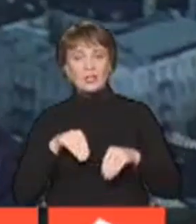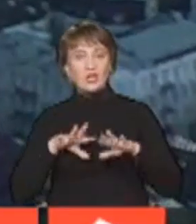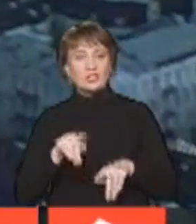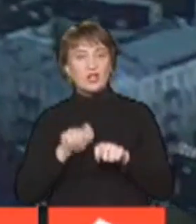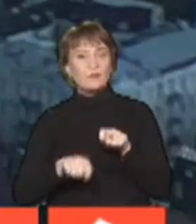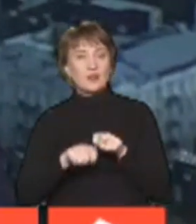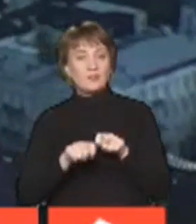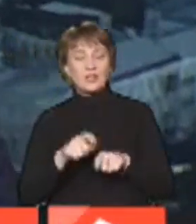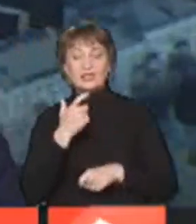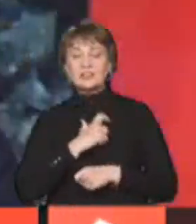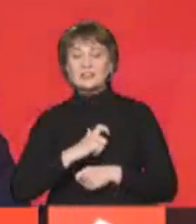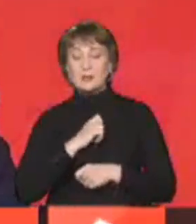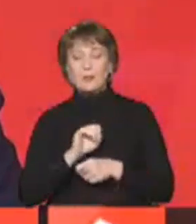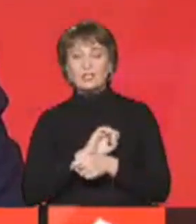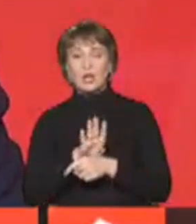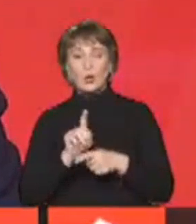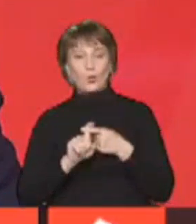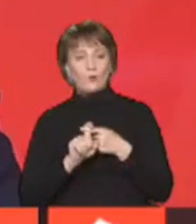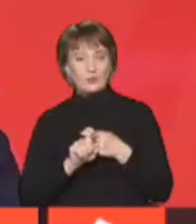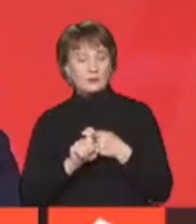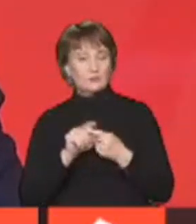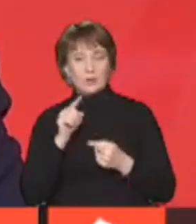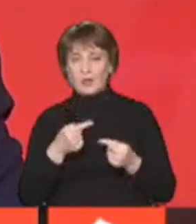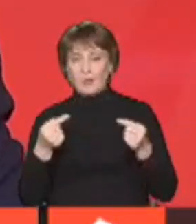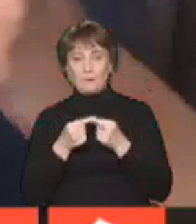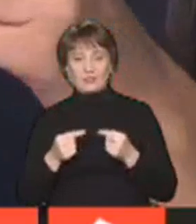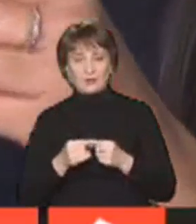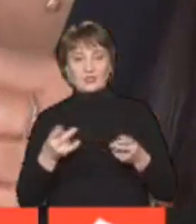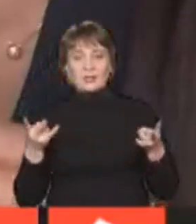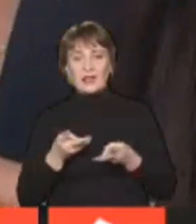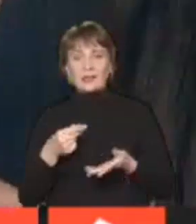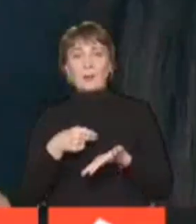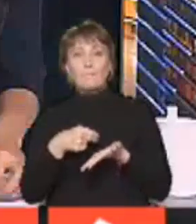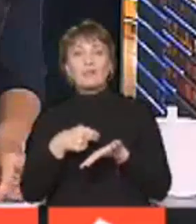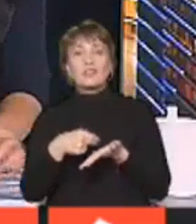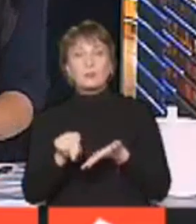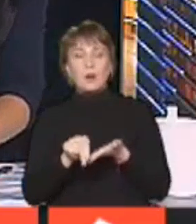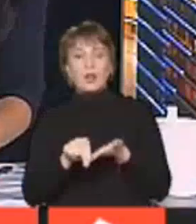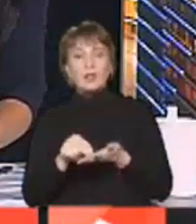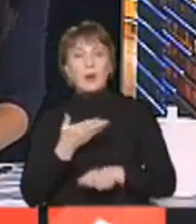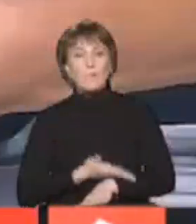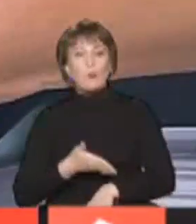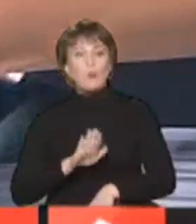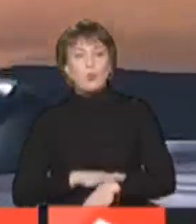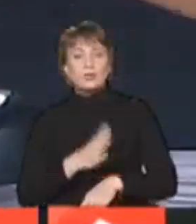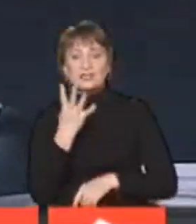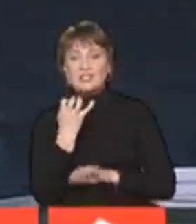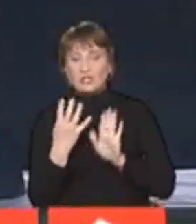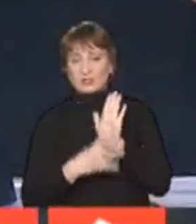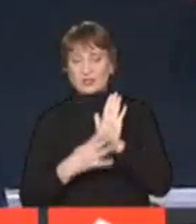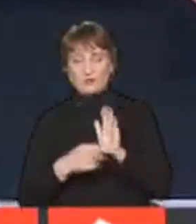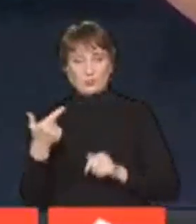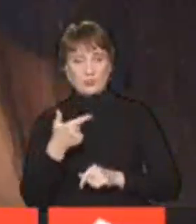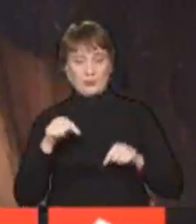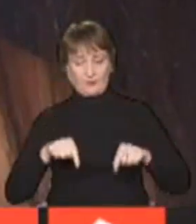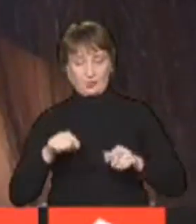перевірити себе на ковід, хоча симптомів хвороби немає, я підтверджую, для цього придбала. А польський тест за 490 гривень. Тут в